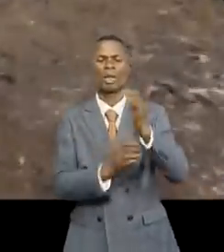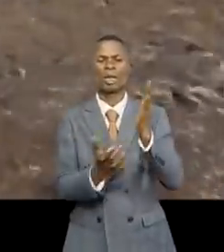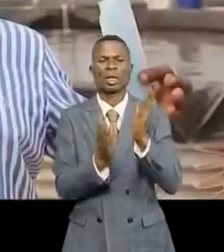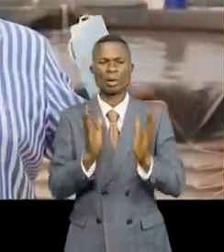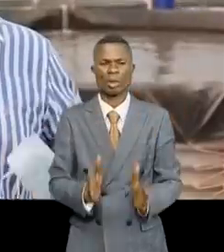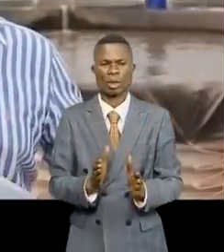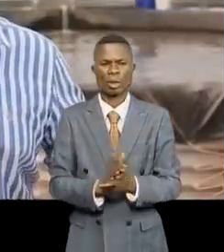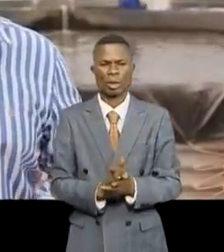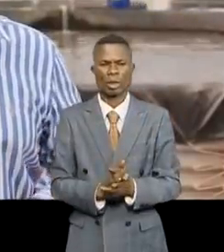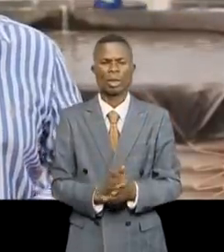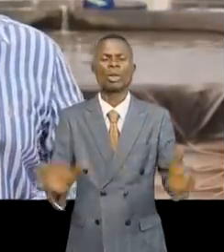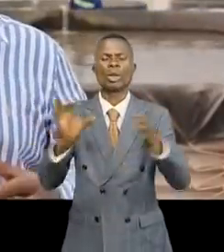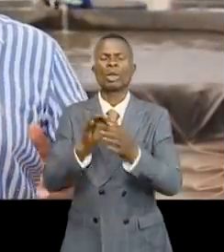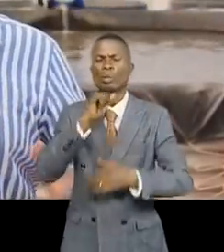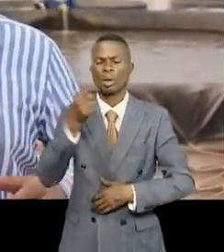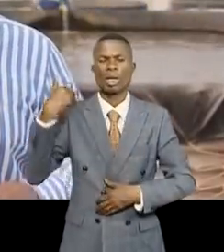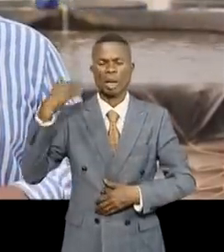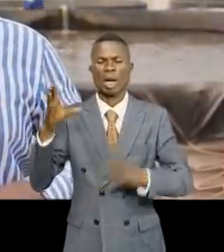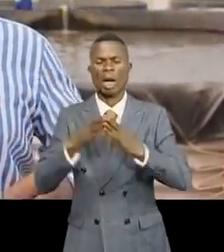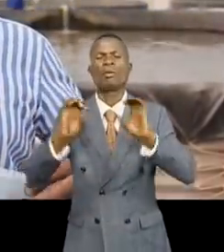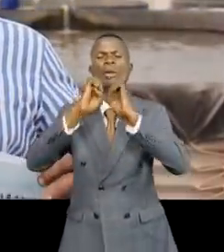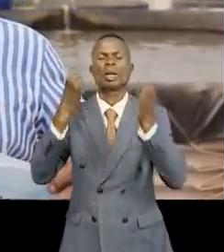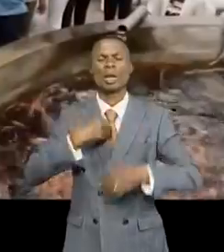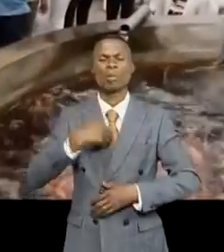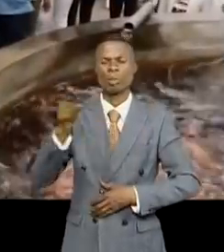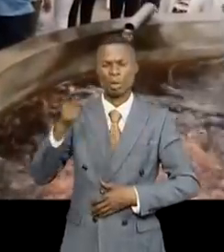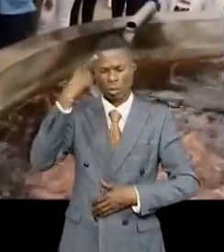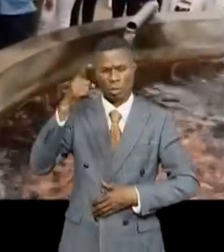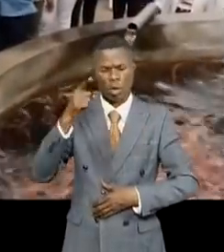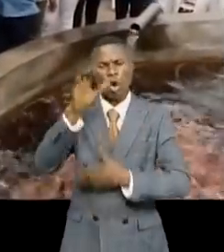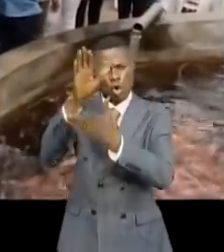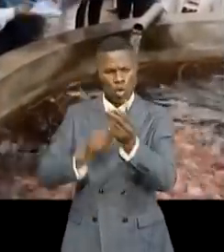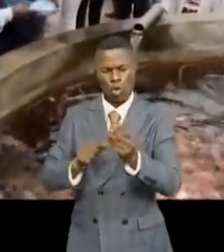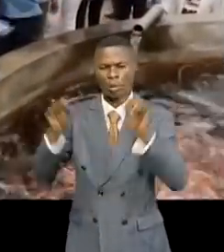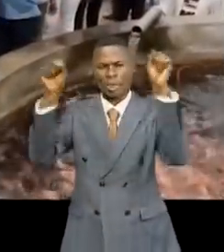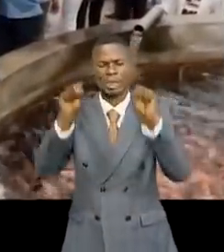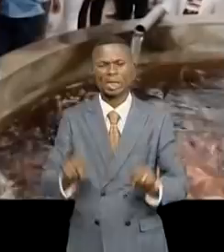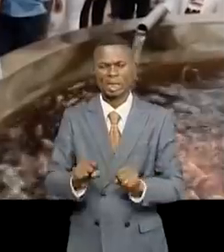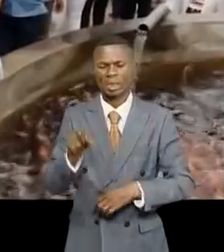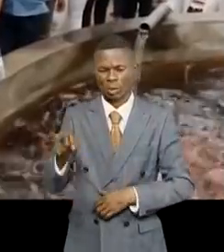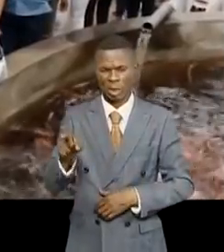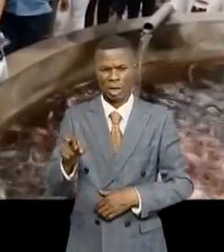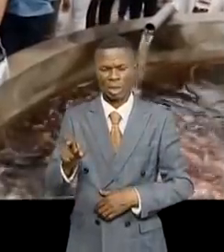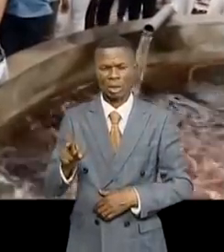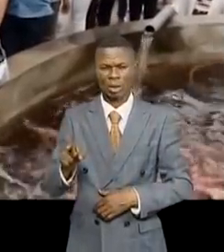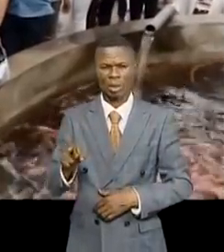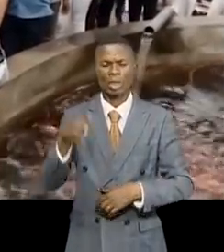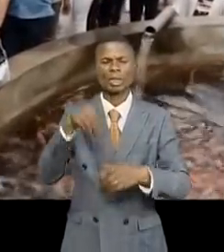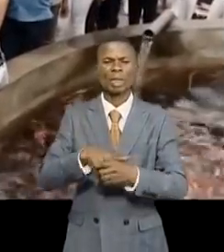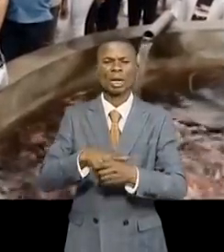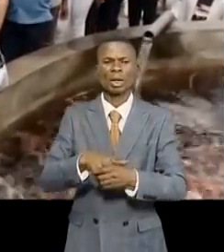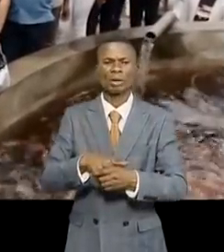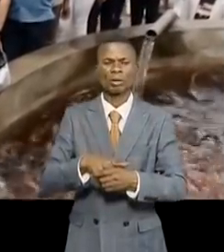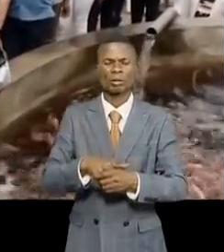ne pouvons pas nous unir, l'État et eux, pour dupliquer ce système, par exemple, au niveau